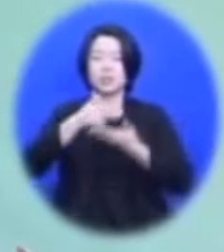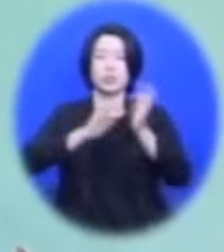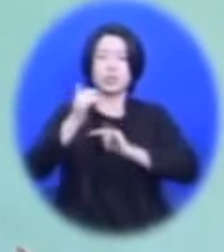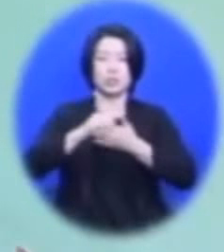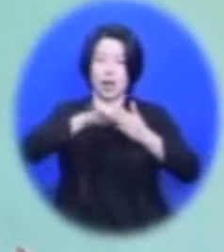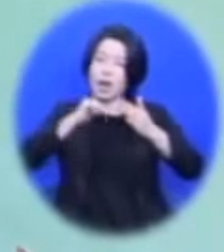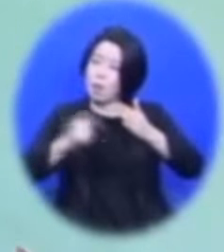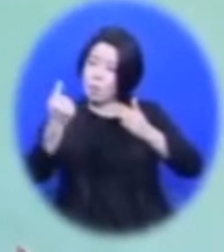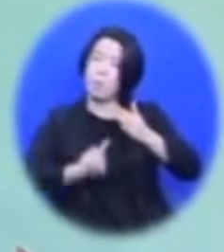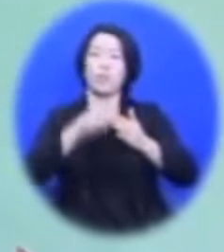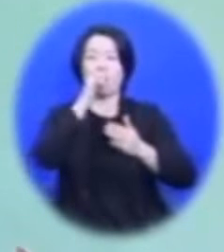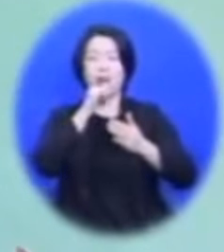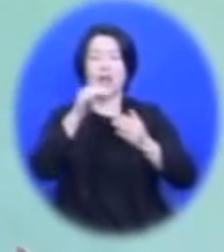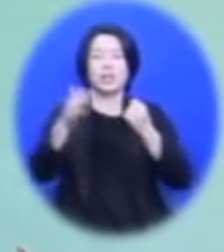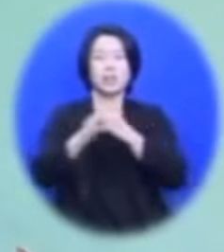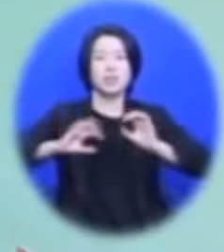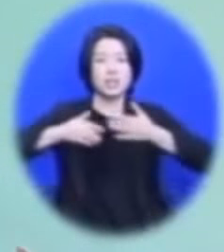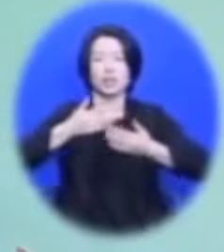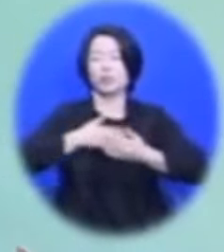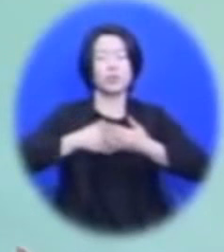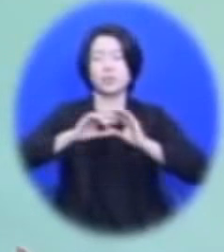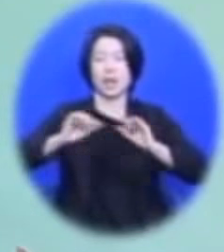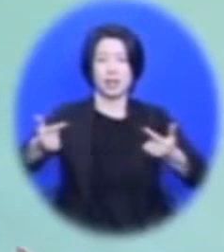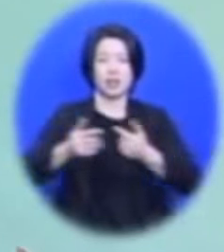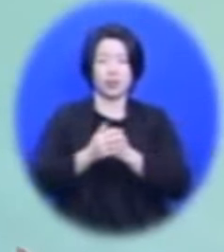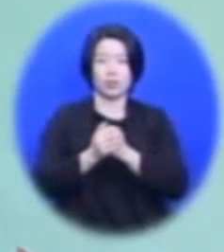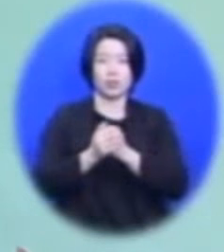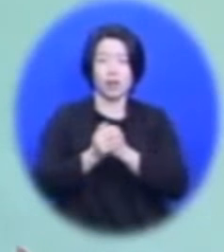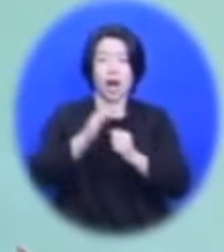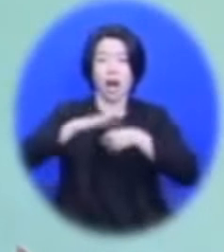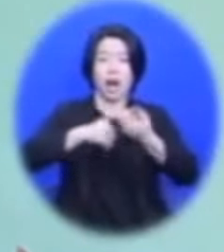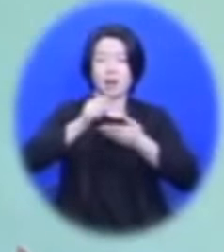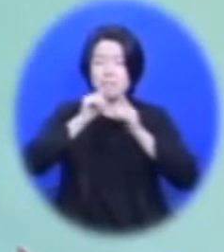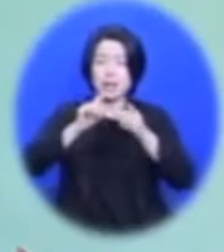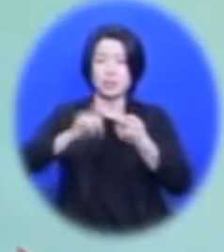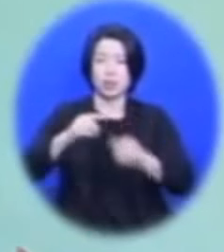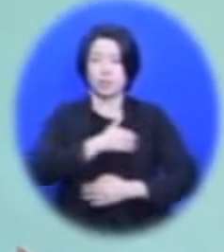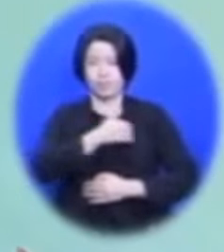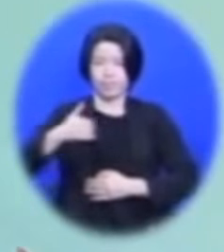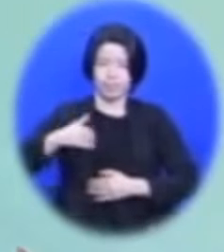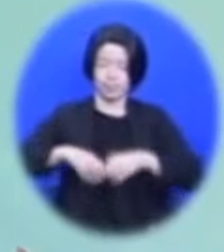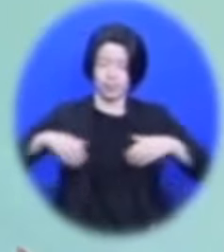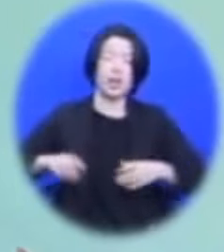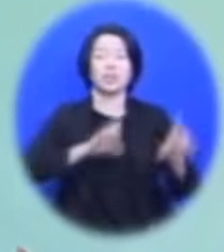와 계세요. 그래서 세상이 두렵지도 않아요. 하나님 말씀대로 당당하게 살아요.